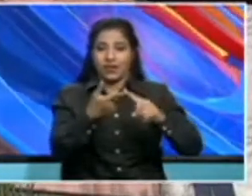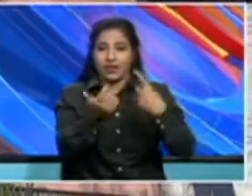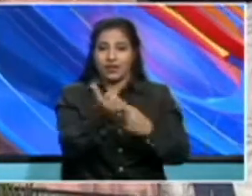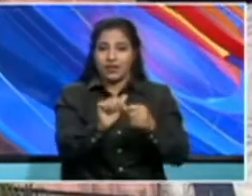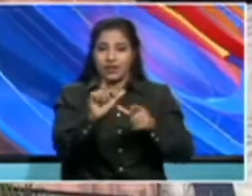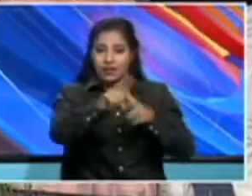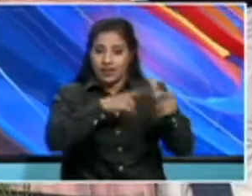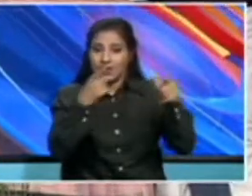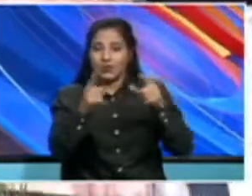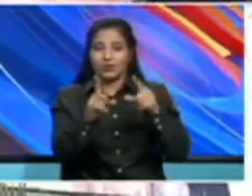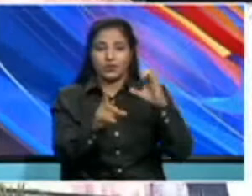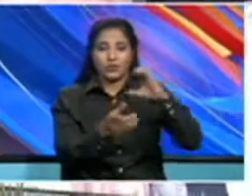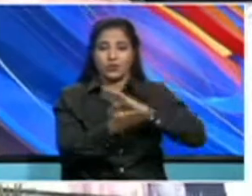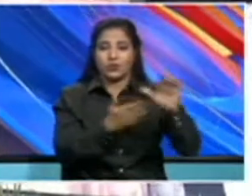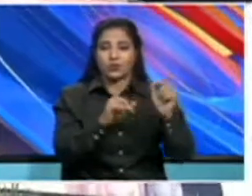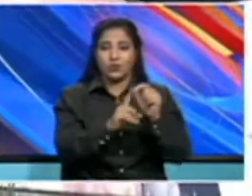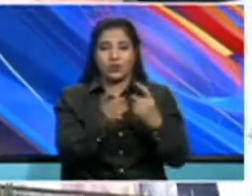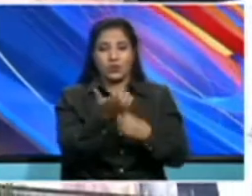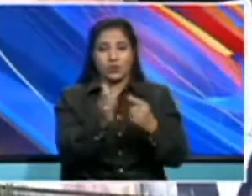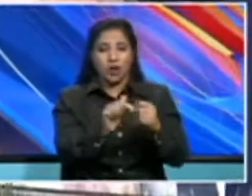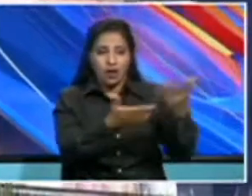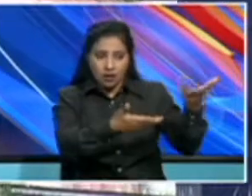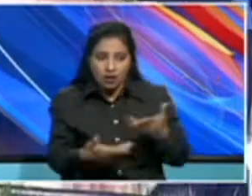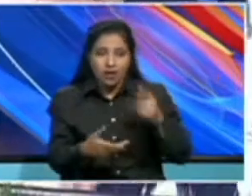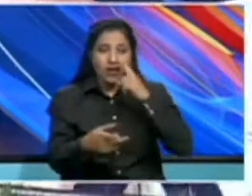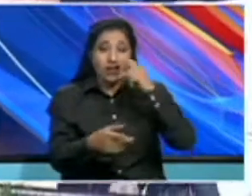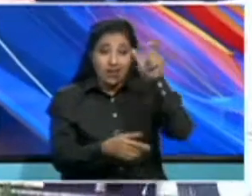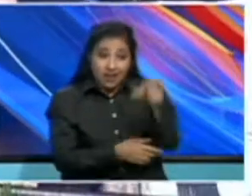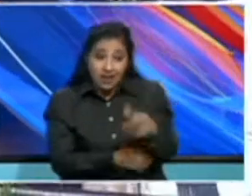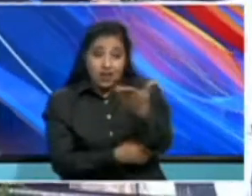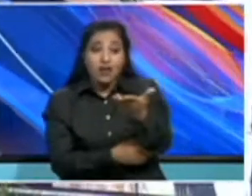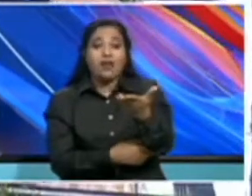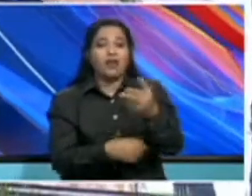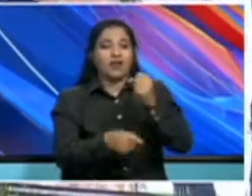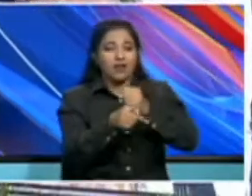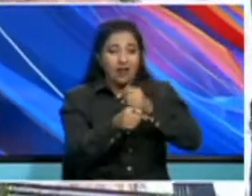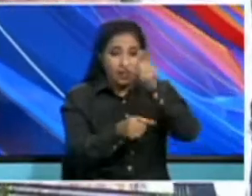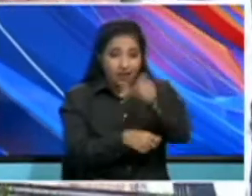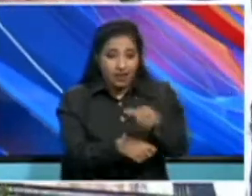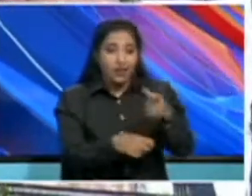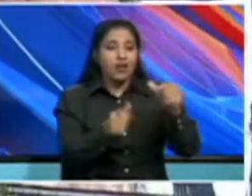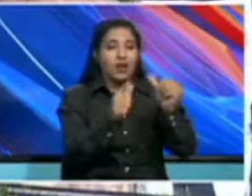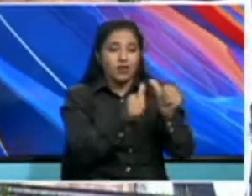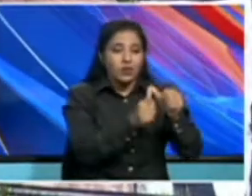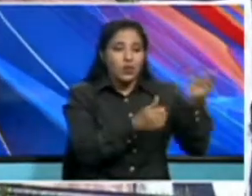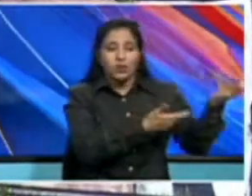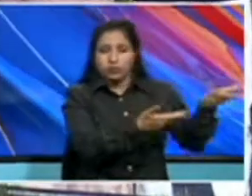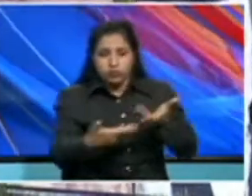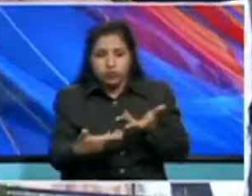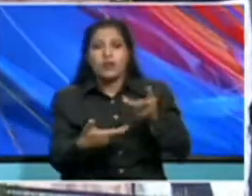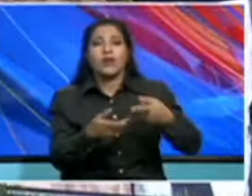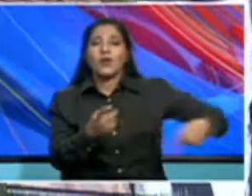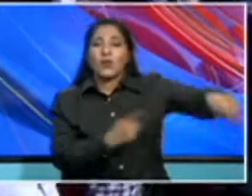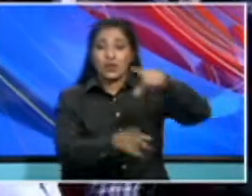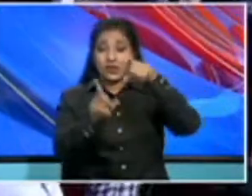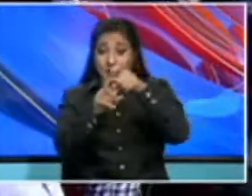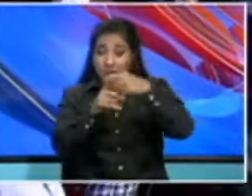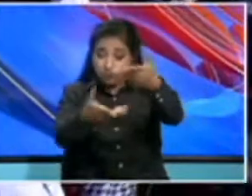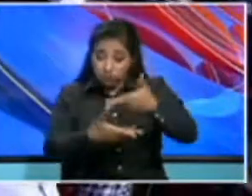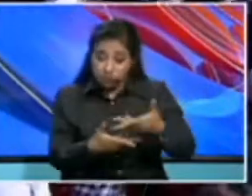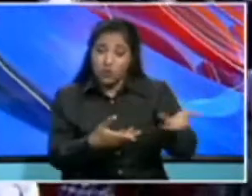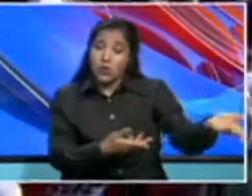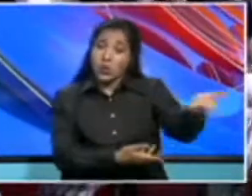पीवी सिंधु, मिस्टर रवि दहिया, मिस वीराबाई चानू, मिस्टर गगन नारंग, मिस अंजू बॉबी जॉर्ज और मिस्टर दिलीप तिरके